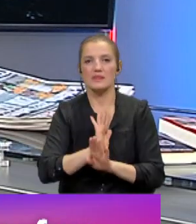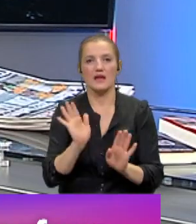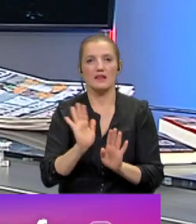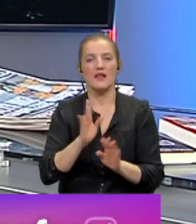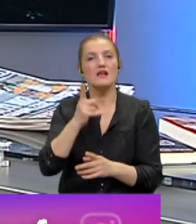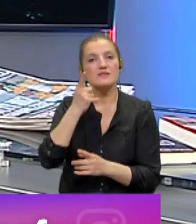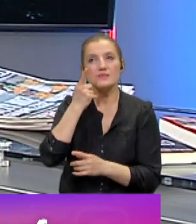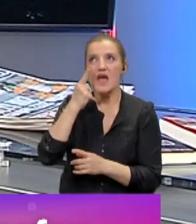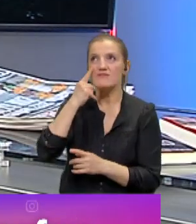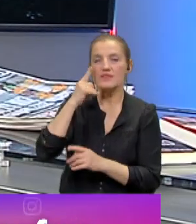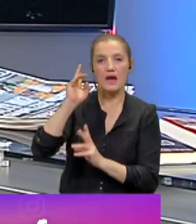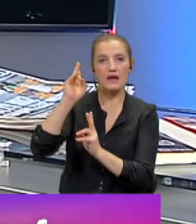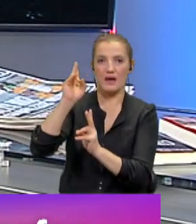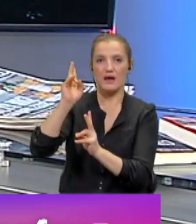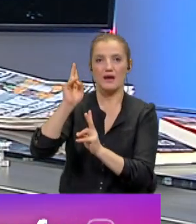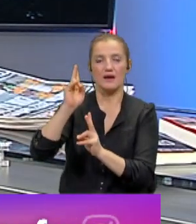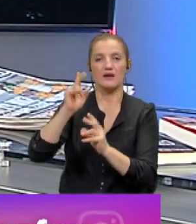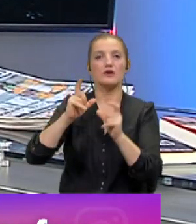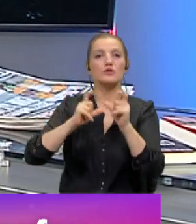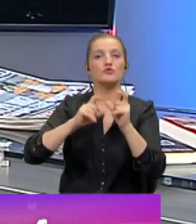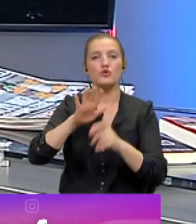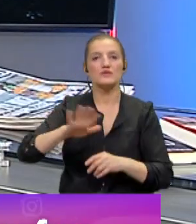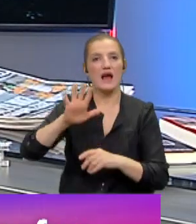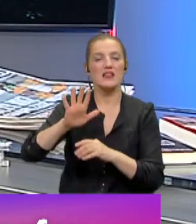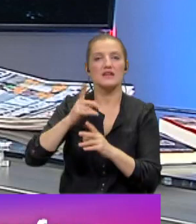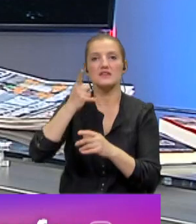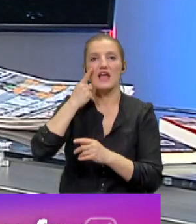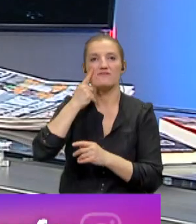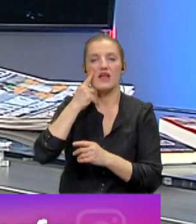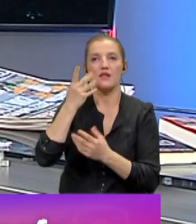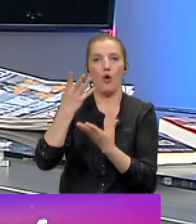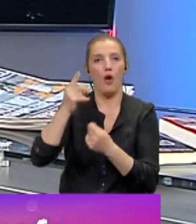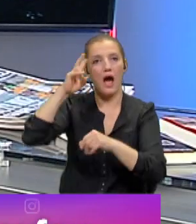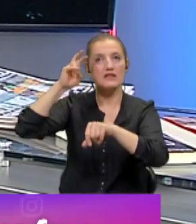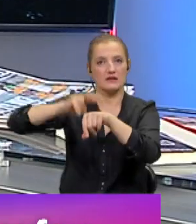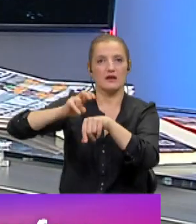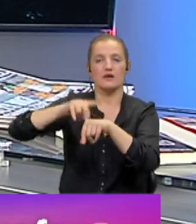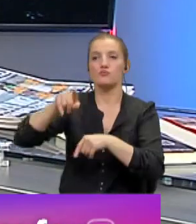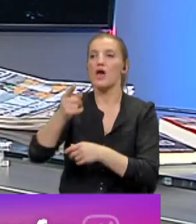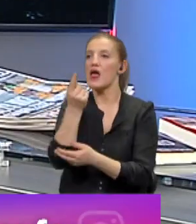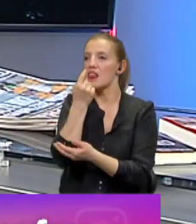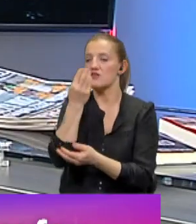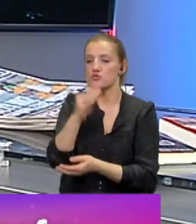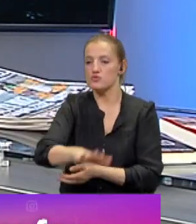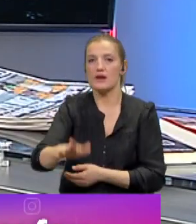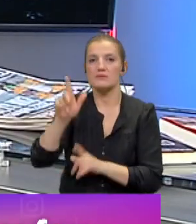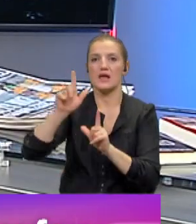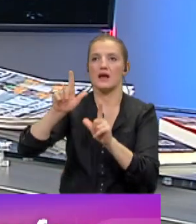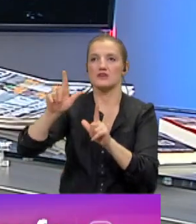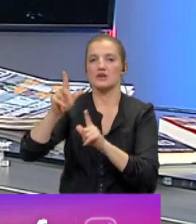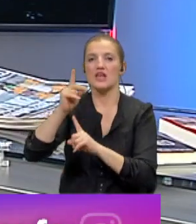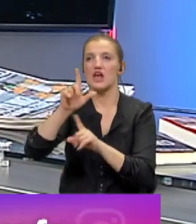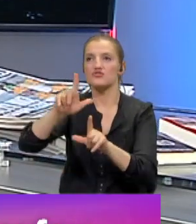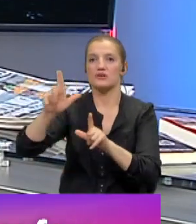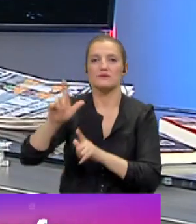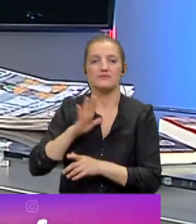Devleti Aslında sosyal devlet olduğunu hatırlatan bir babaydı bu ilaçları ihtiyacı var çocuklarımızın Peki